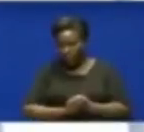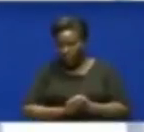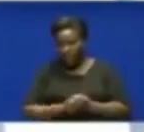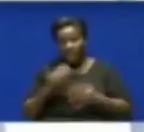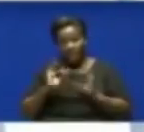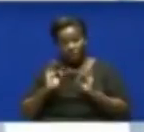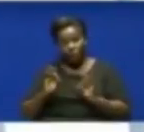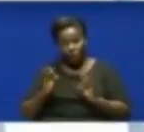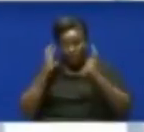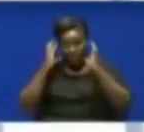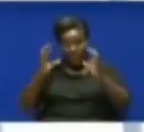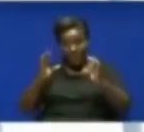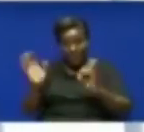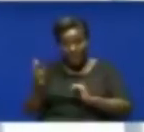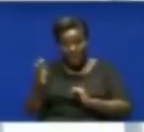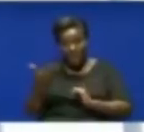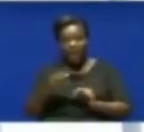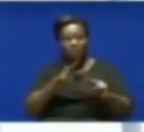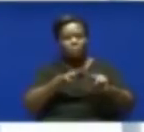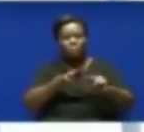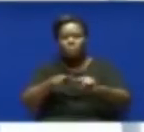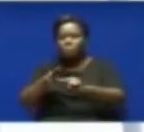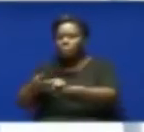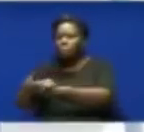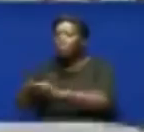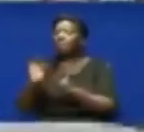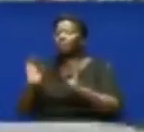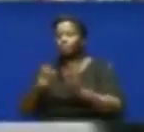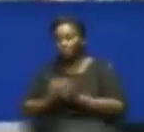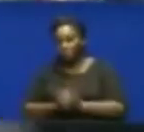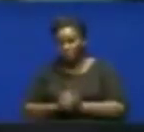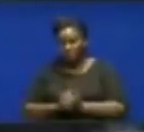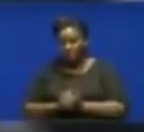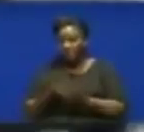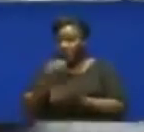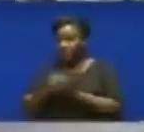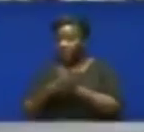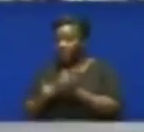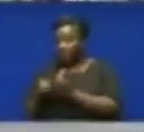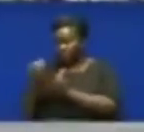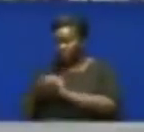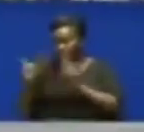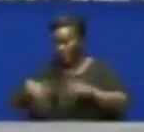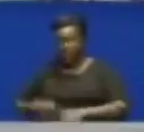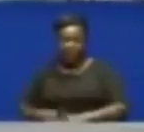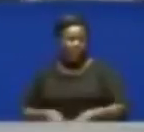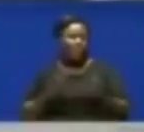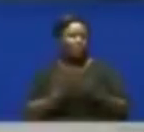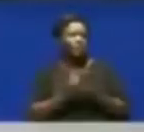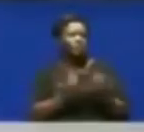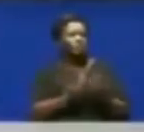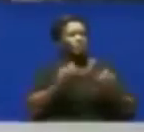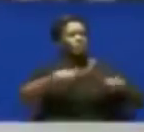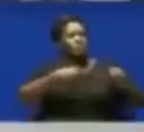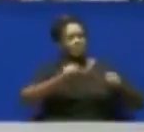ni vizuri zaidi, kwa sababu paka mimi mwenyewe pia nitakuwa najilinda afya vile vile. Na wito wangu tuko mabodaboda wenzangu ni kwamba tu biashara zetu sisi